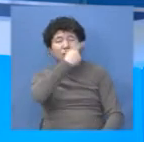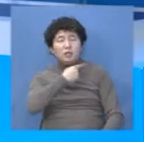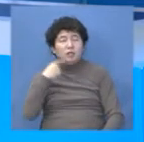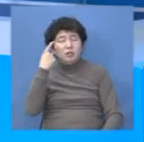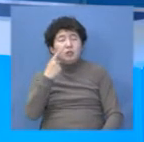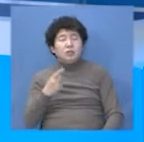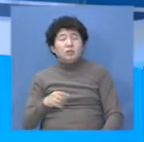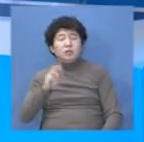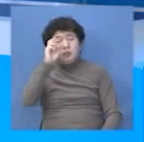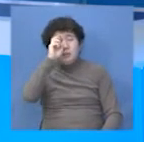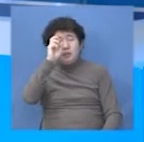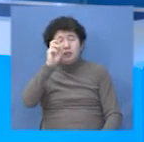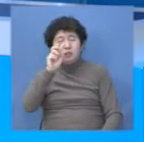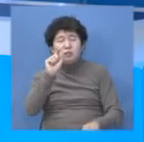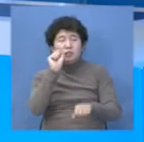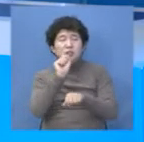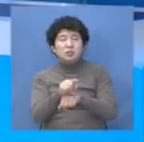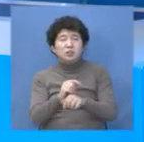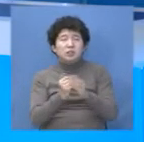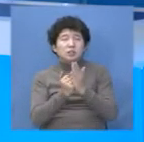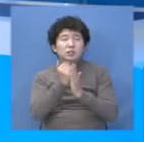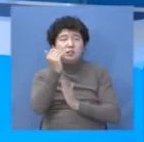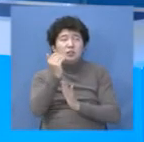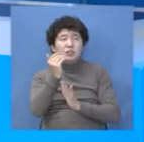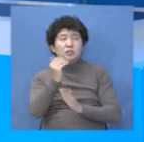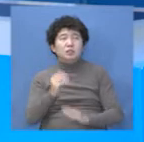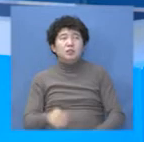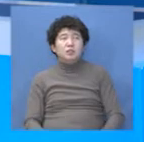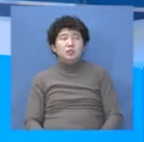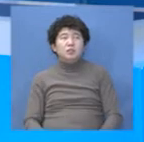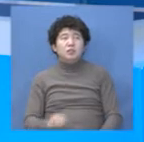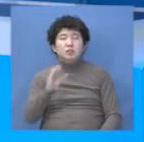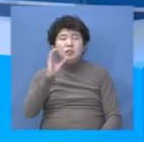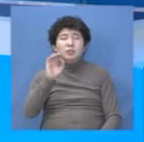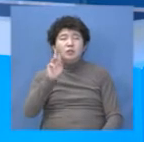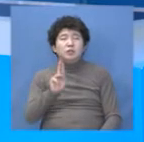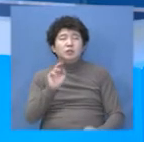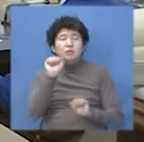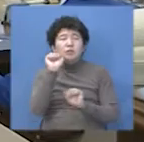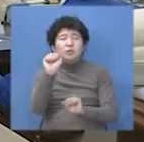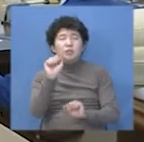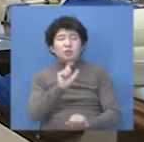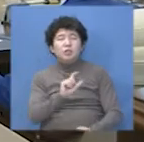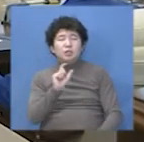перед правительством поставлены задачи по повышению эффективности системы социальной защиты граждан.